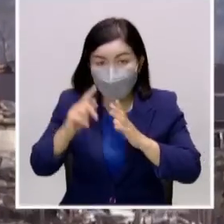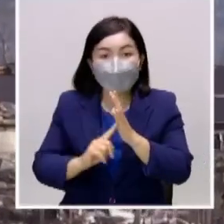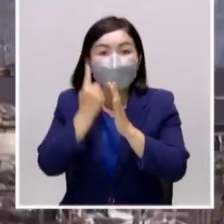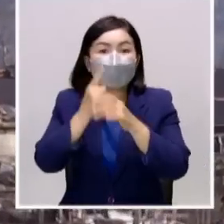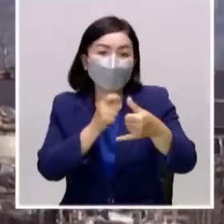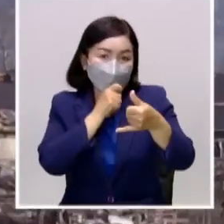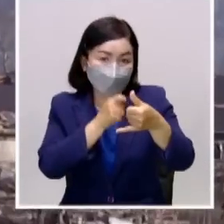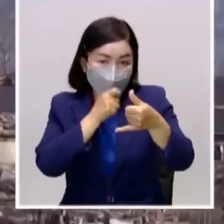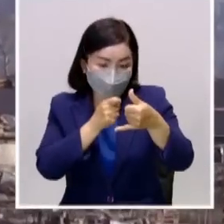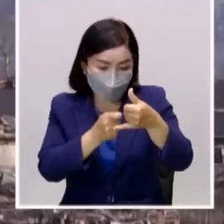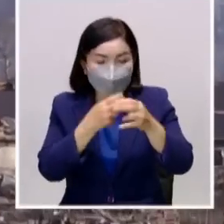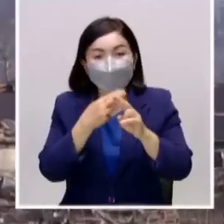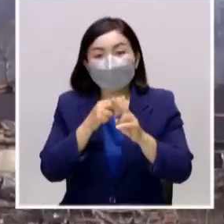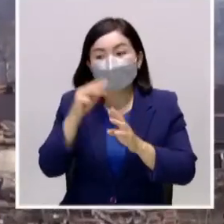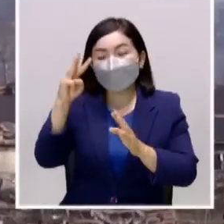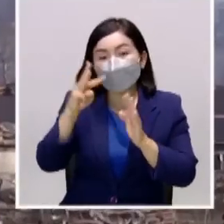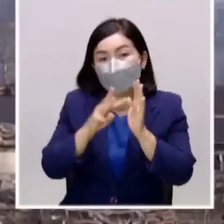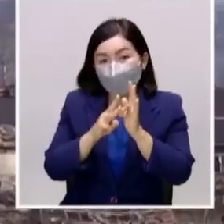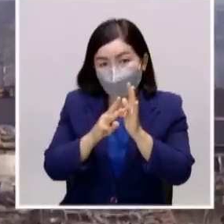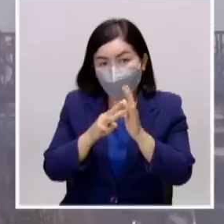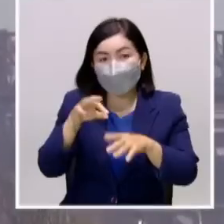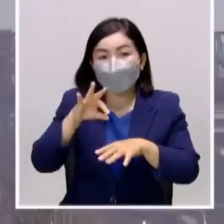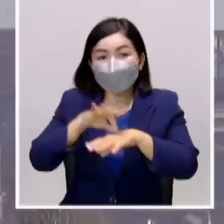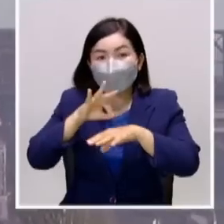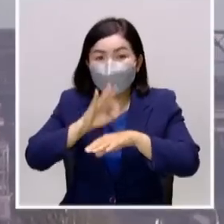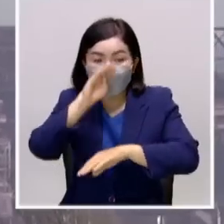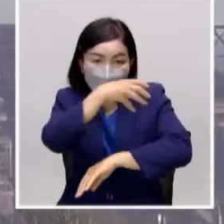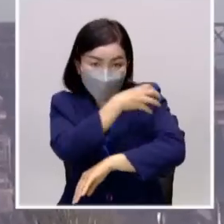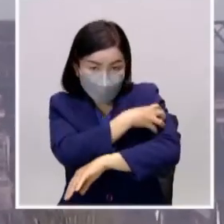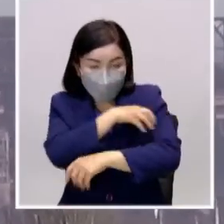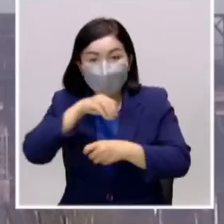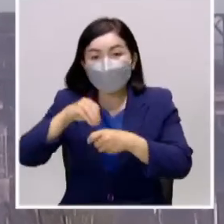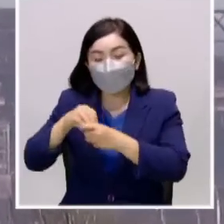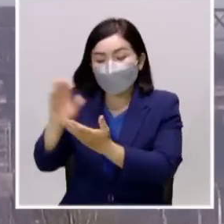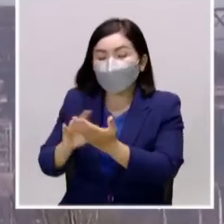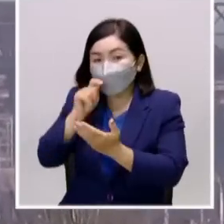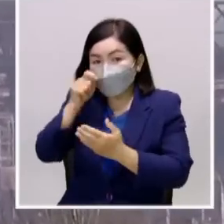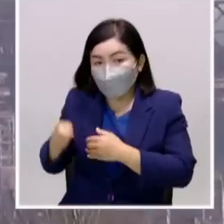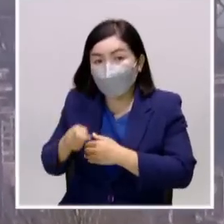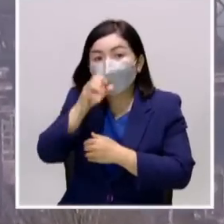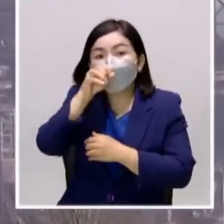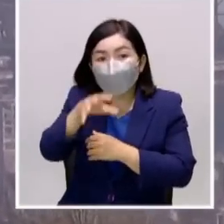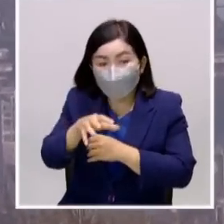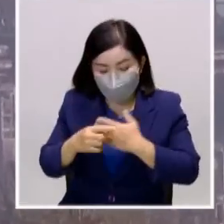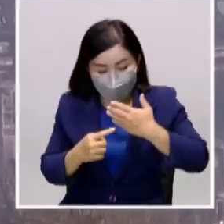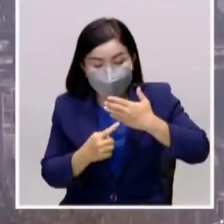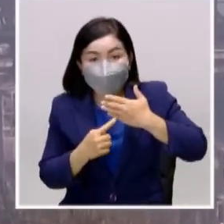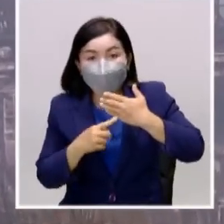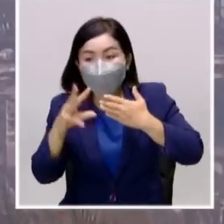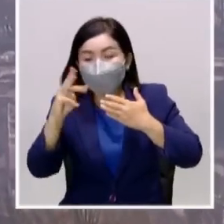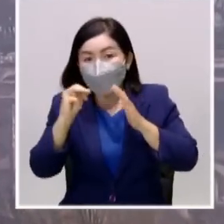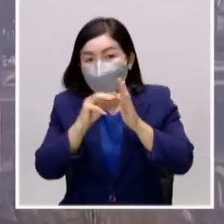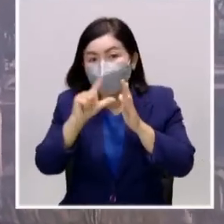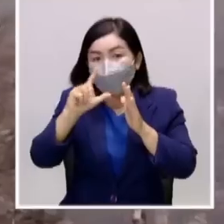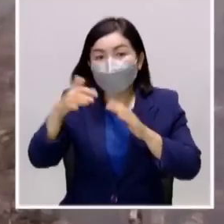ษณ์ของวาดีมบอยเชนโกคนนี้เนี่ยเป็นนายกเทศมนตรีเมืองมาริอูโปลครับเขาบอกว่าเมืองมาริอูโปลนั้นตกอยู่